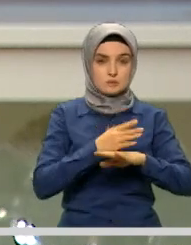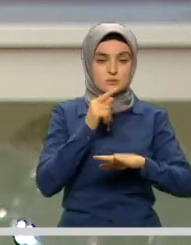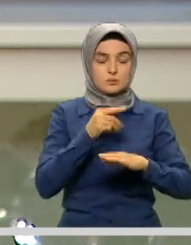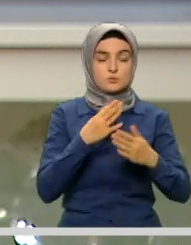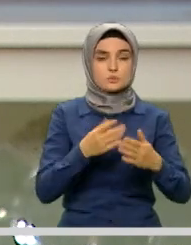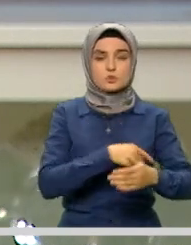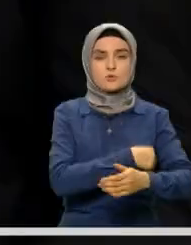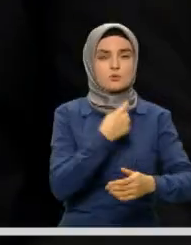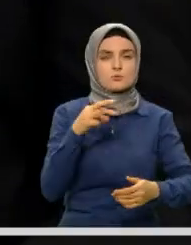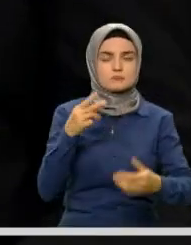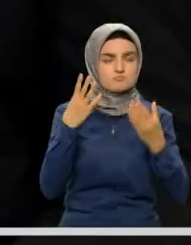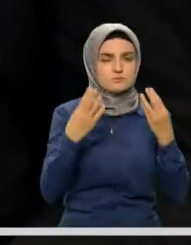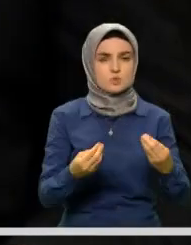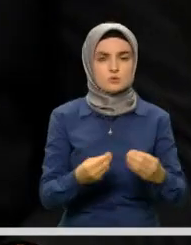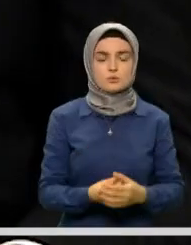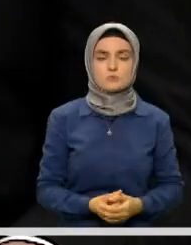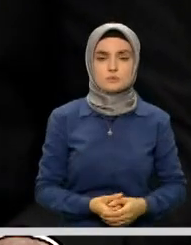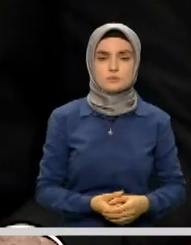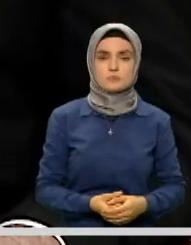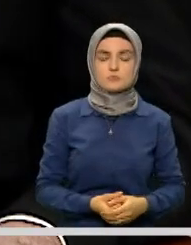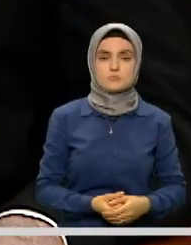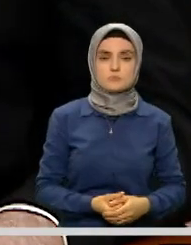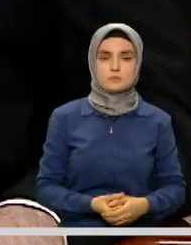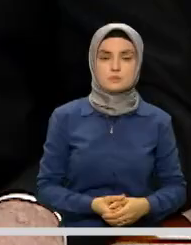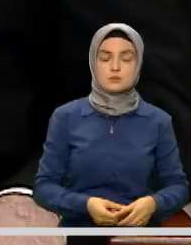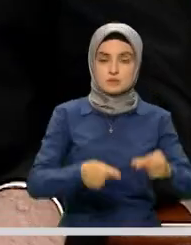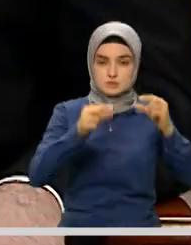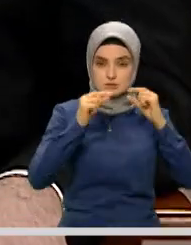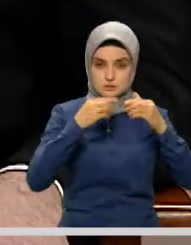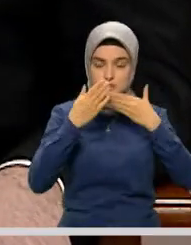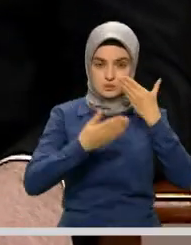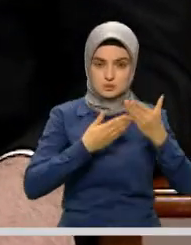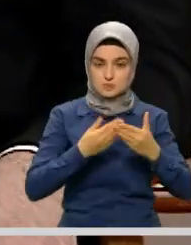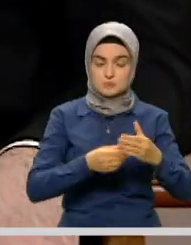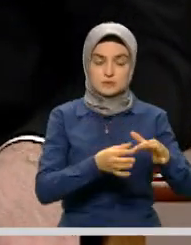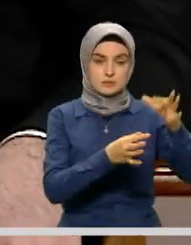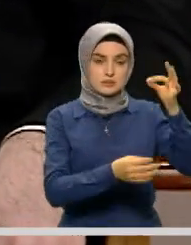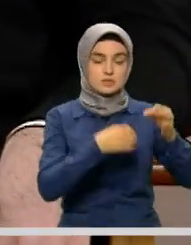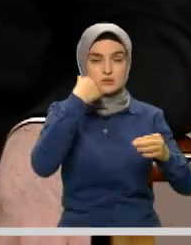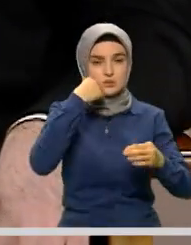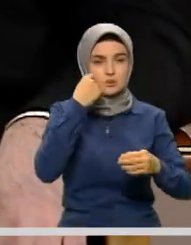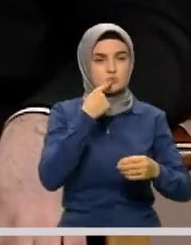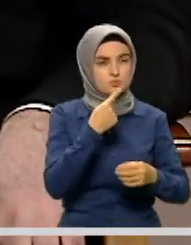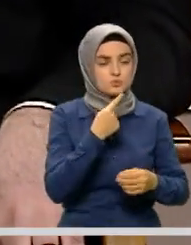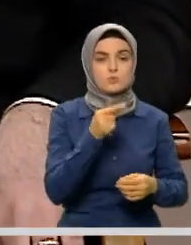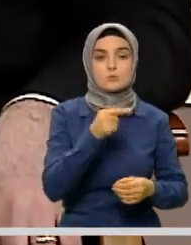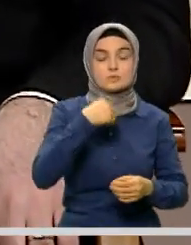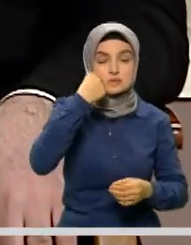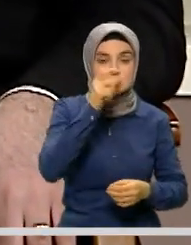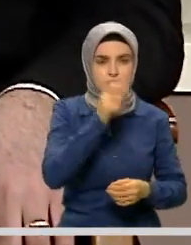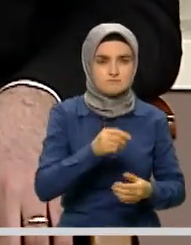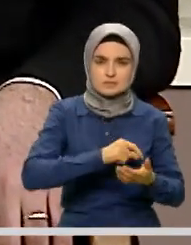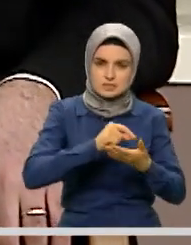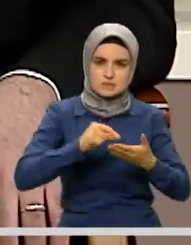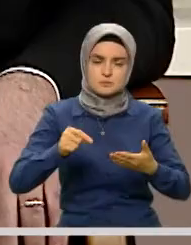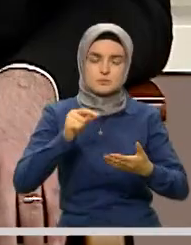için normalleşiyor, bir kişilik haline geliyor. Hani hadis-i şerifte ifade ediliyor ya, kişi yalan söyleye söyleye yalancılardan yazılır. Ve yalan da